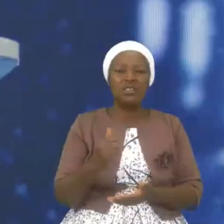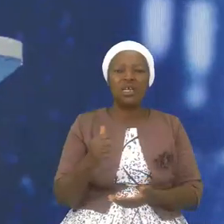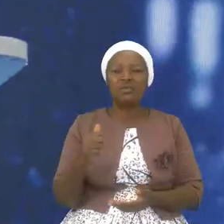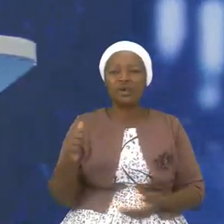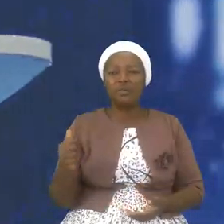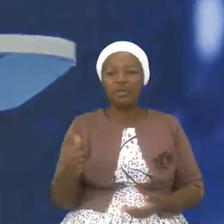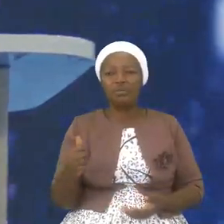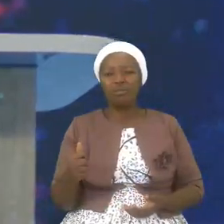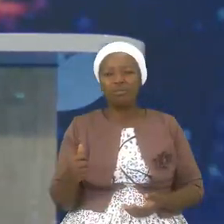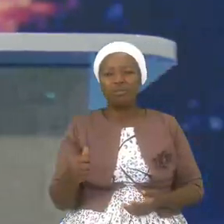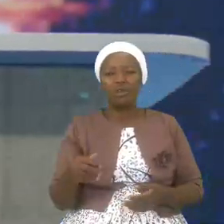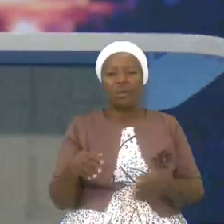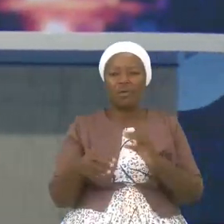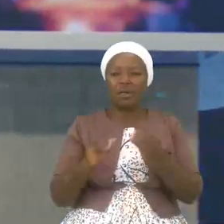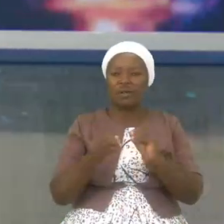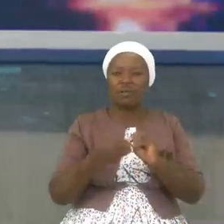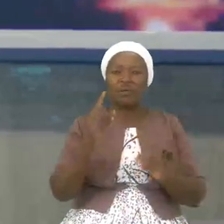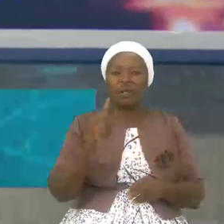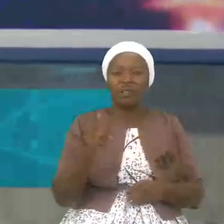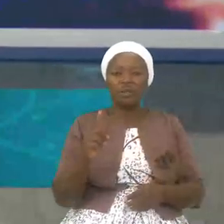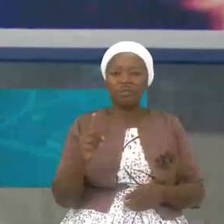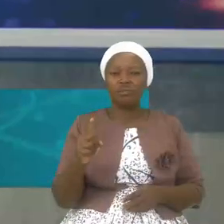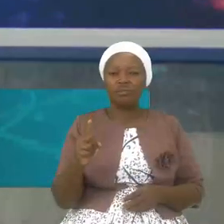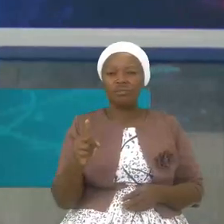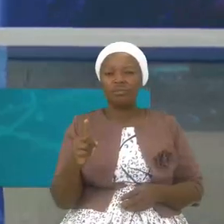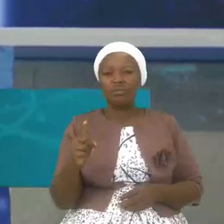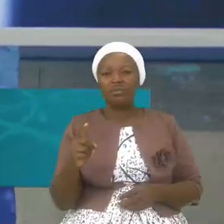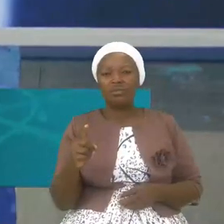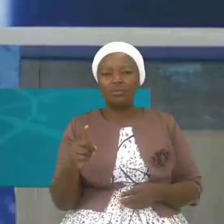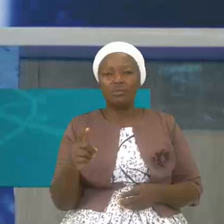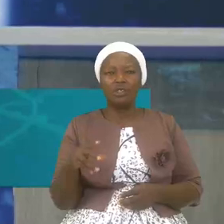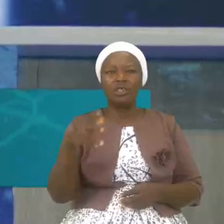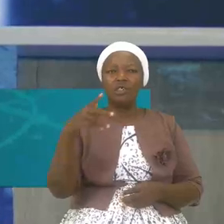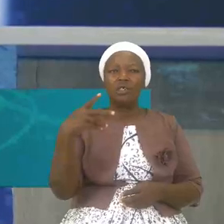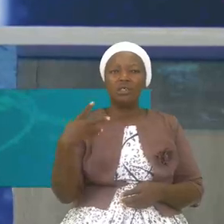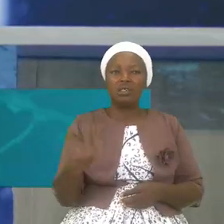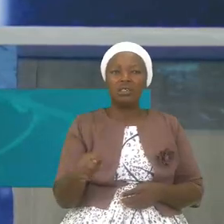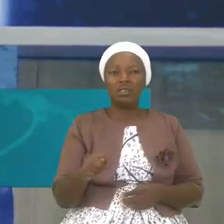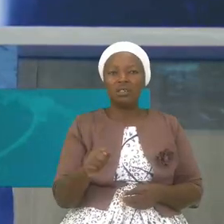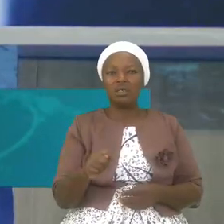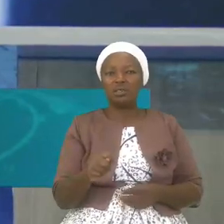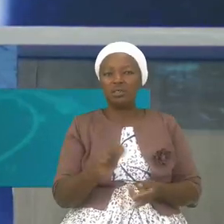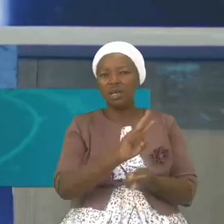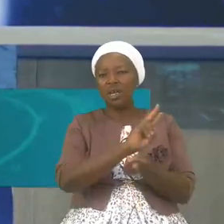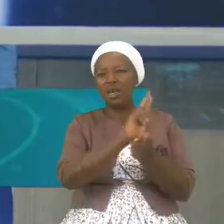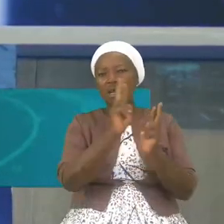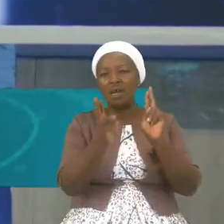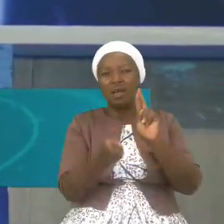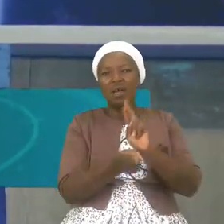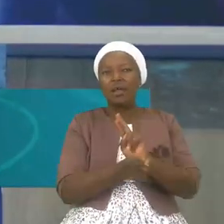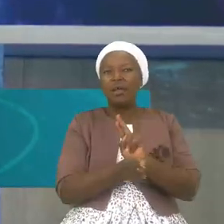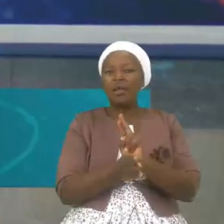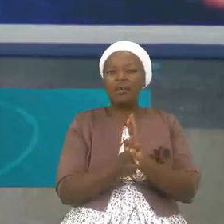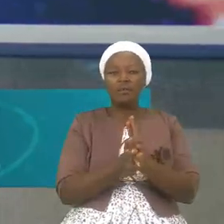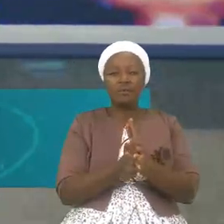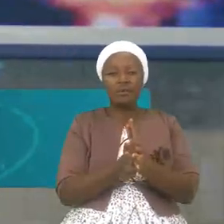Amen. Premier point maintenant, le festin irrévérencieux et l'affreux